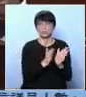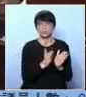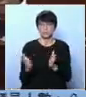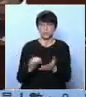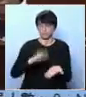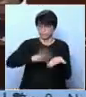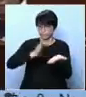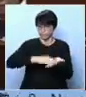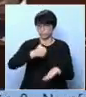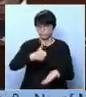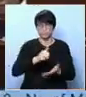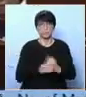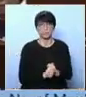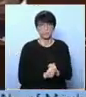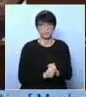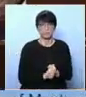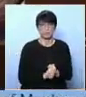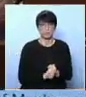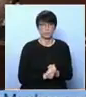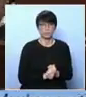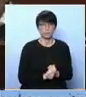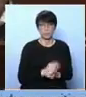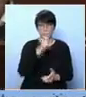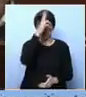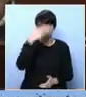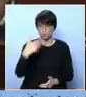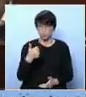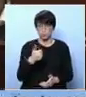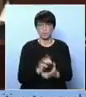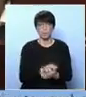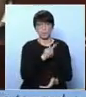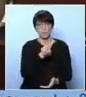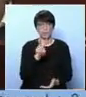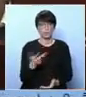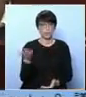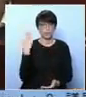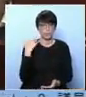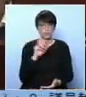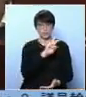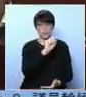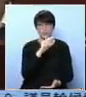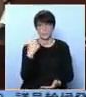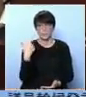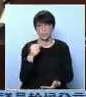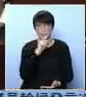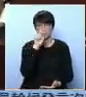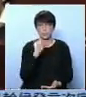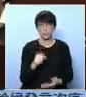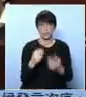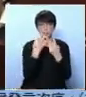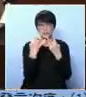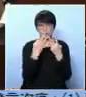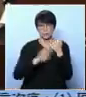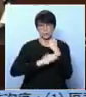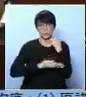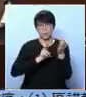賞。但係就行政長官回顧翻喺舊年我同你問嘅問題咧，就係23條幾時